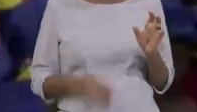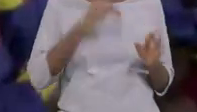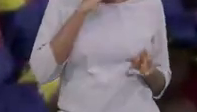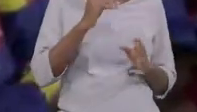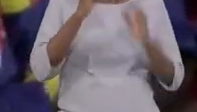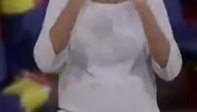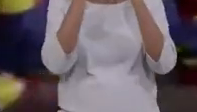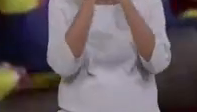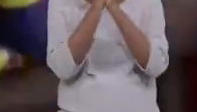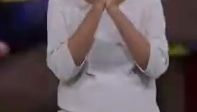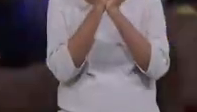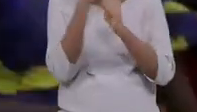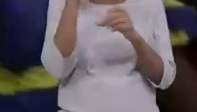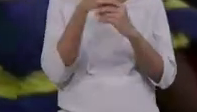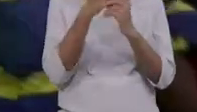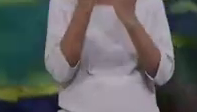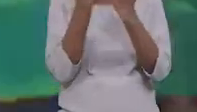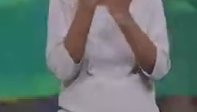Septièmement, c'est